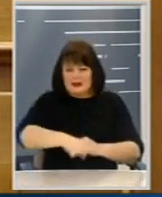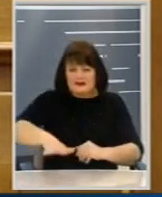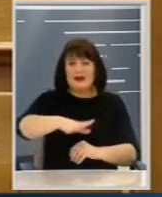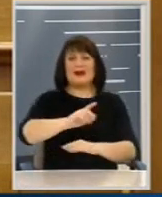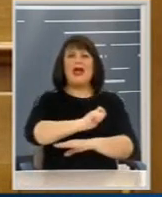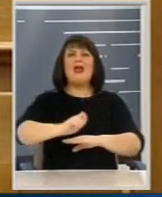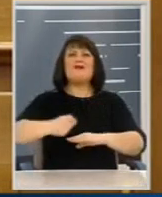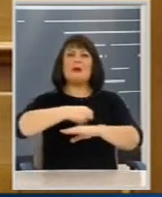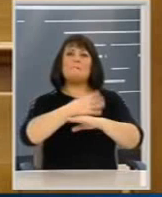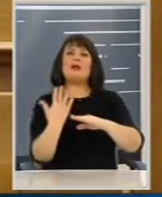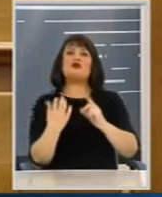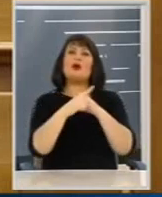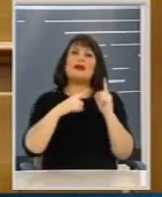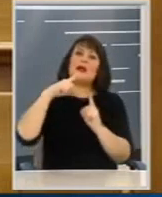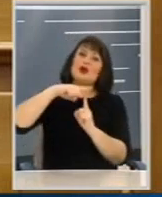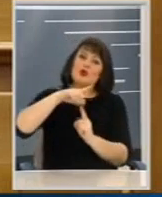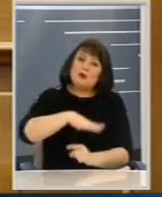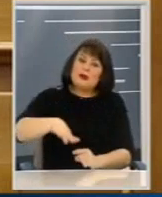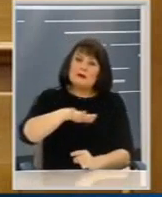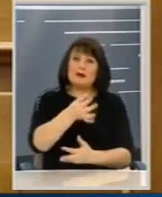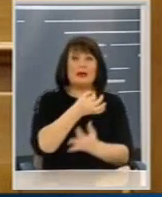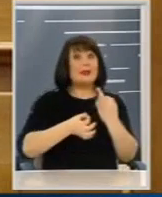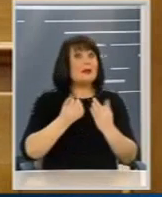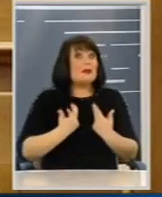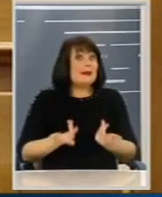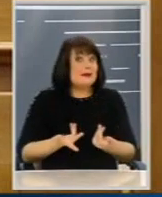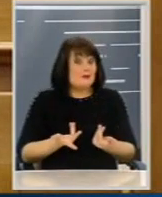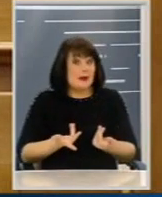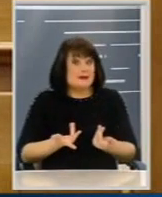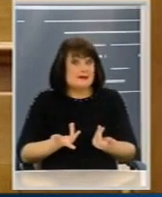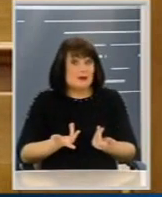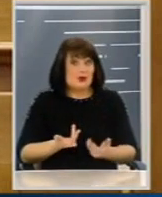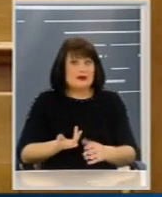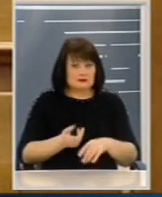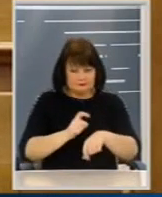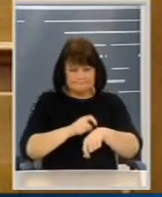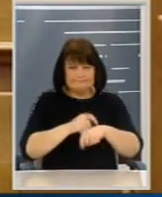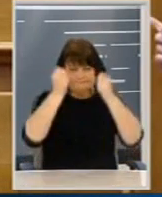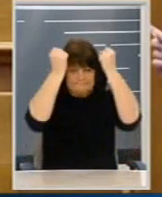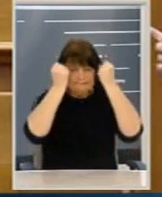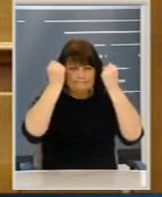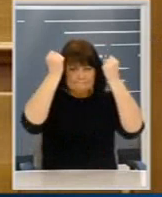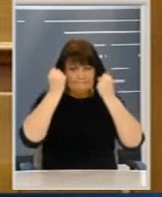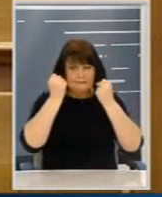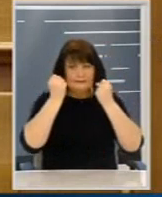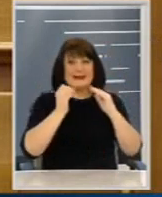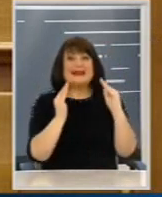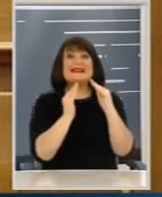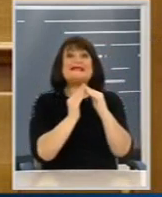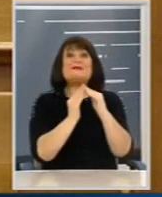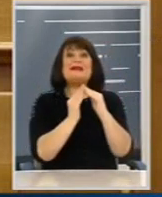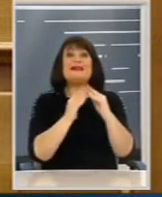Τρικούπη. Δεν είπατε κάτι για το γεγονός ότι κάθε τρεις και λίγο κουλοφόροι επιτίθονται στο σπίτι του Φλαμπουράρη του